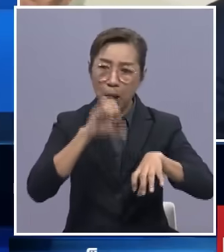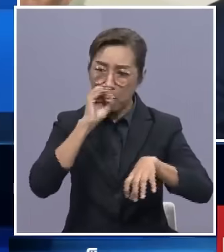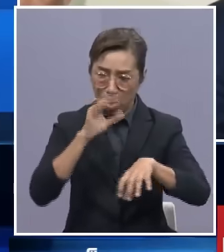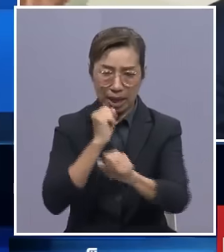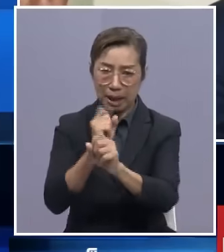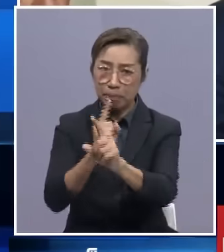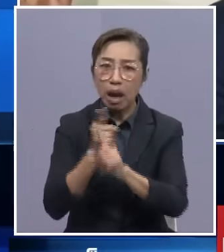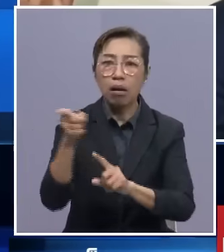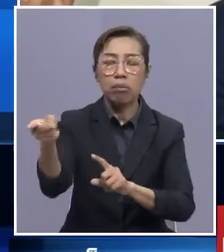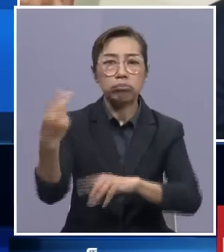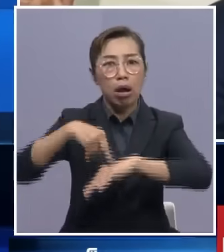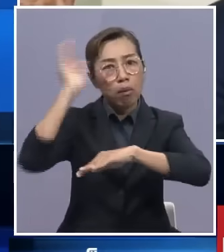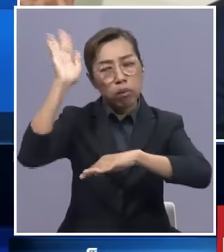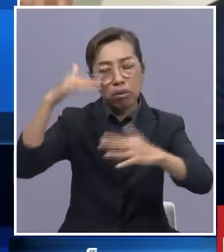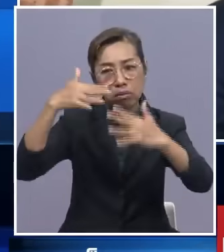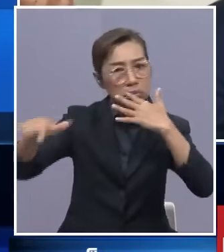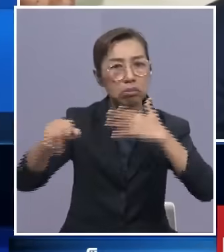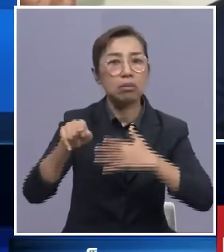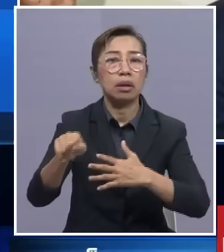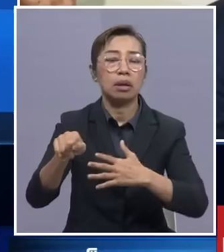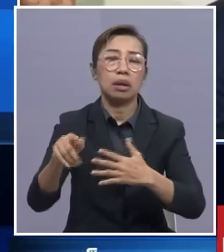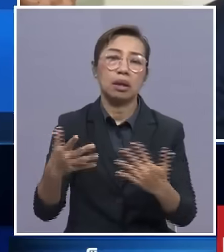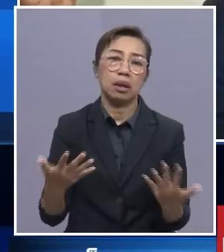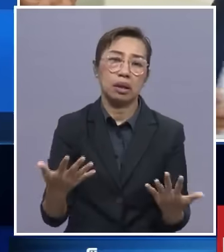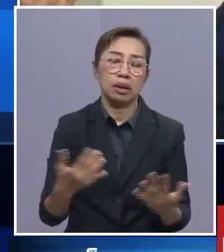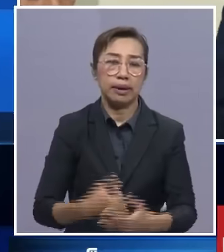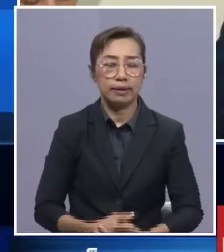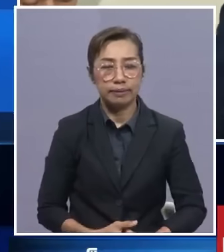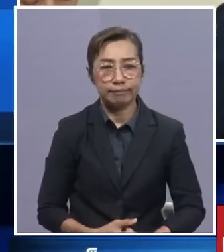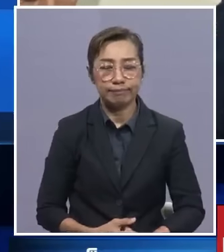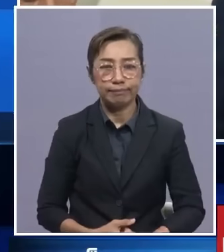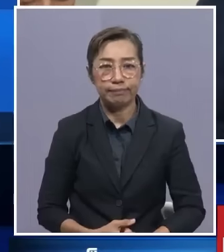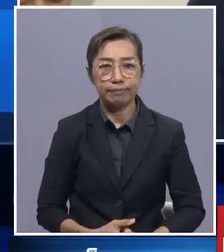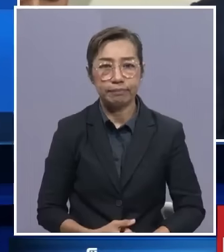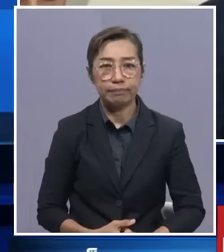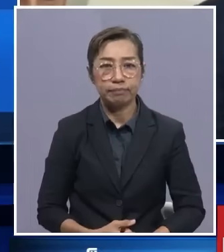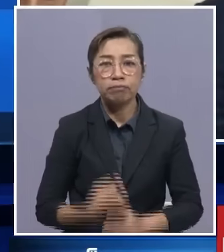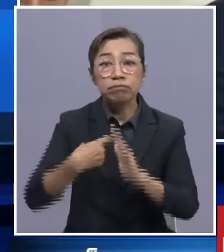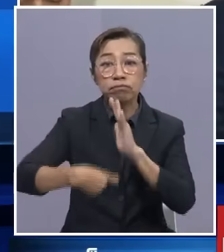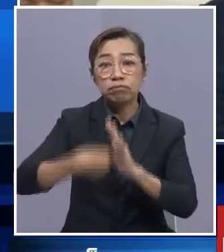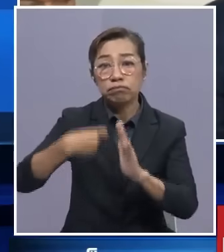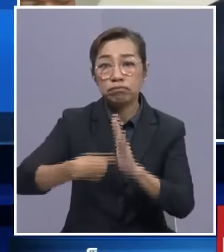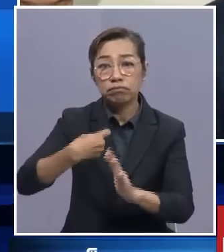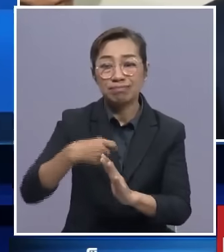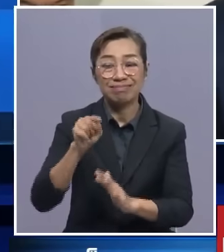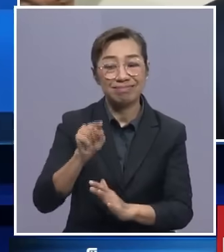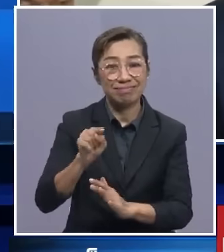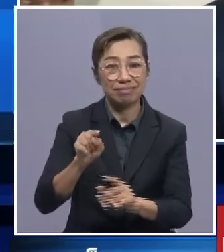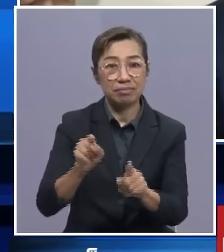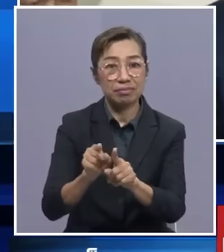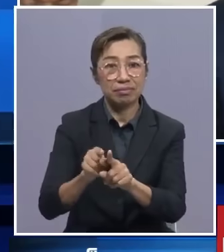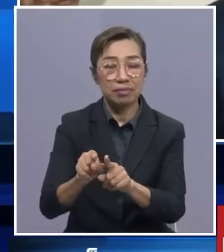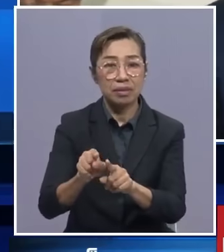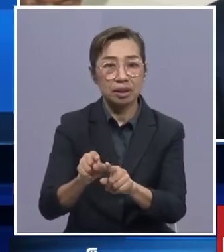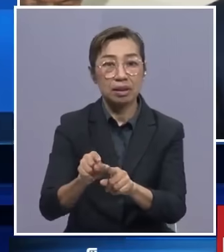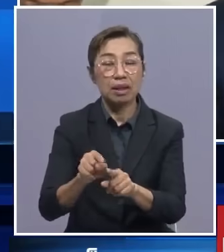กรรมการบริหารพรรคนะครับแต่อย่างใดนะครับด้วยเหตุผลนะครับโดยกระชับ